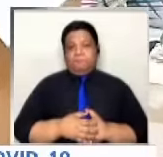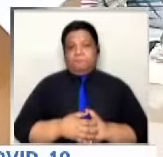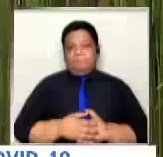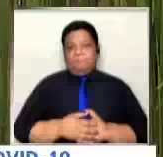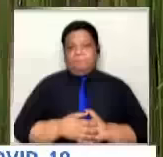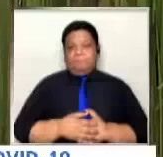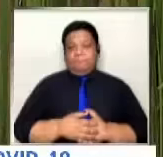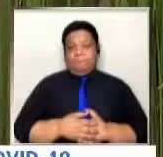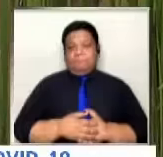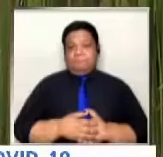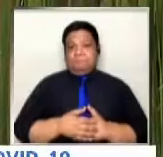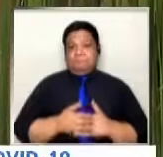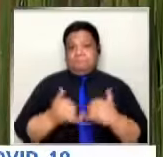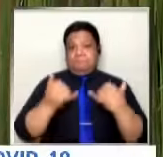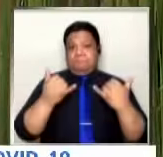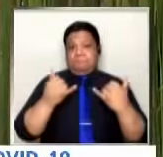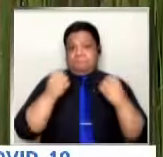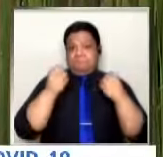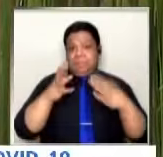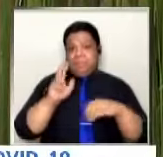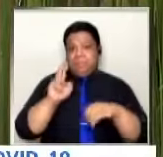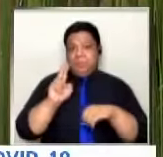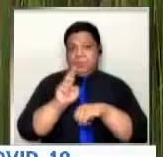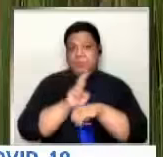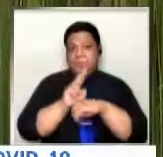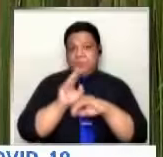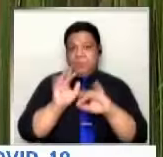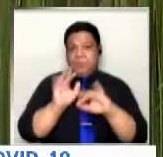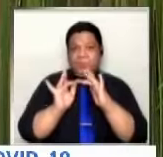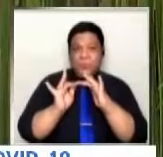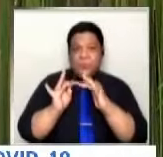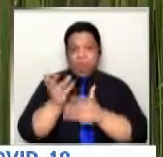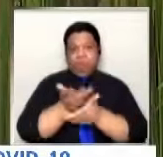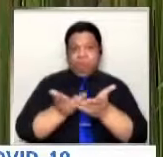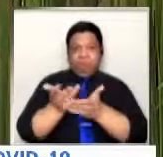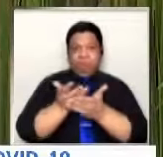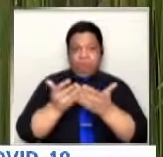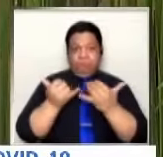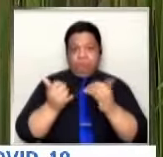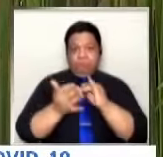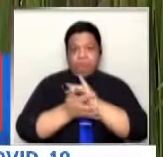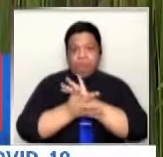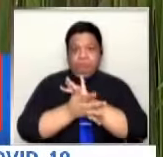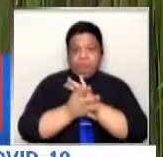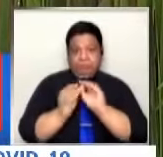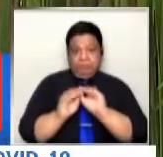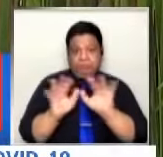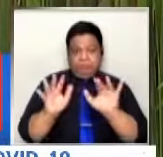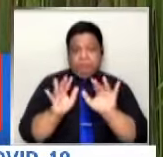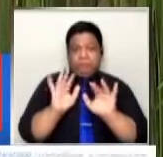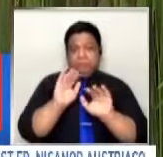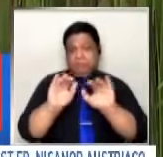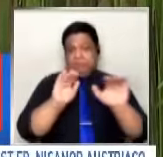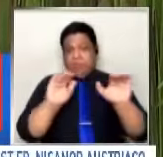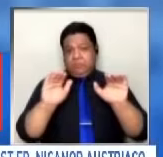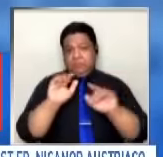Ngayon maraming gumagamit ng online transactions sa gitna ng pandemic. May paalala si Ronnie Liak. Mag-ingat sa mga